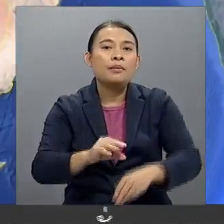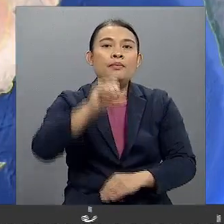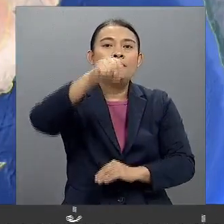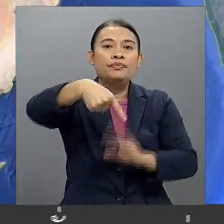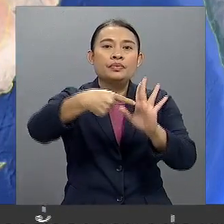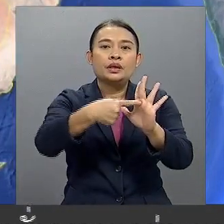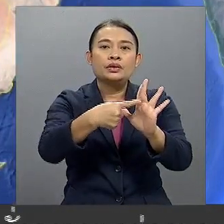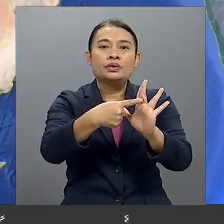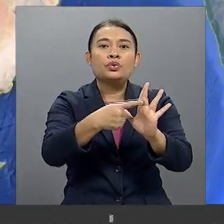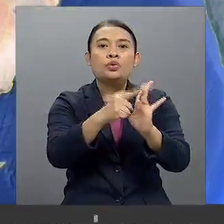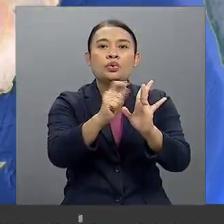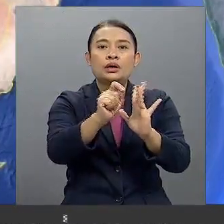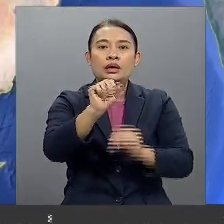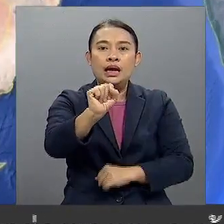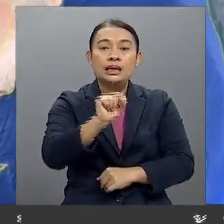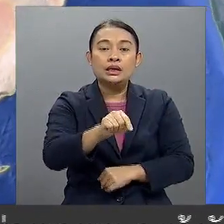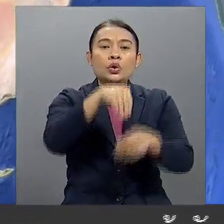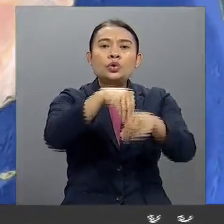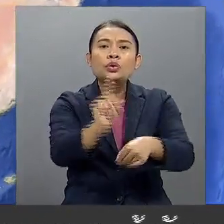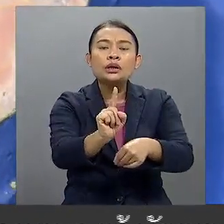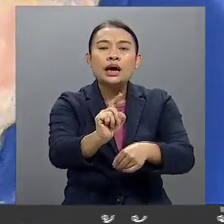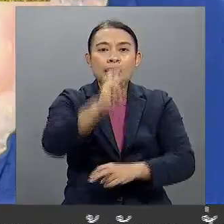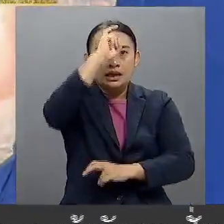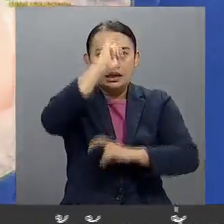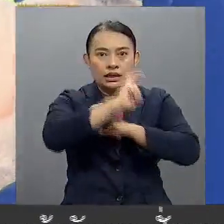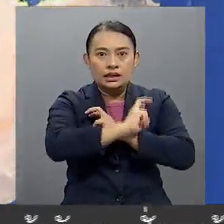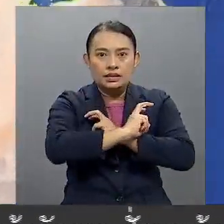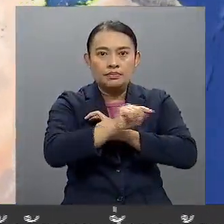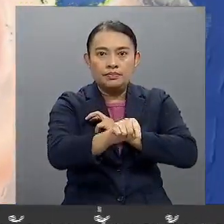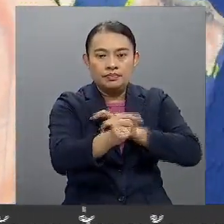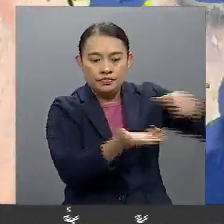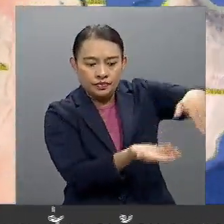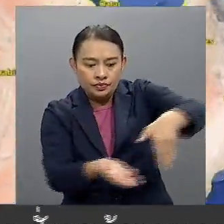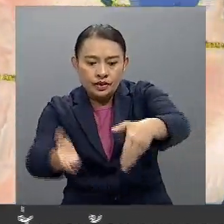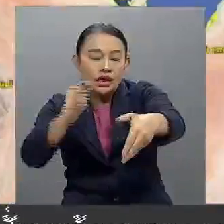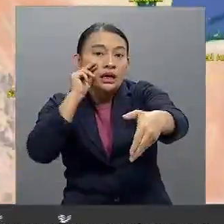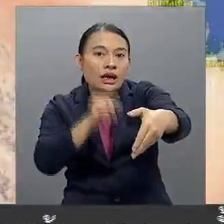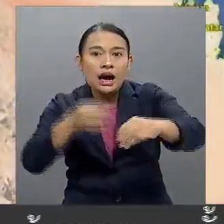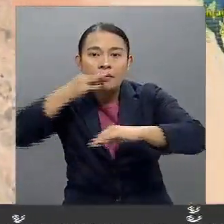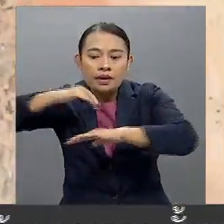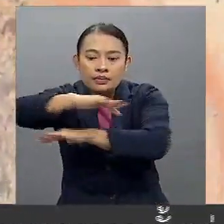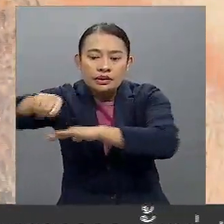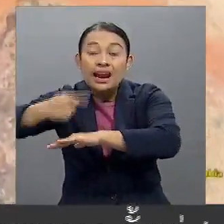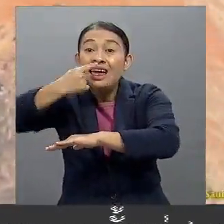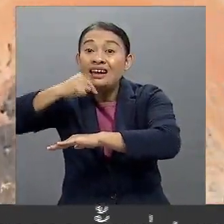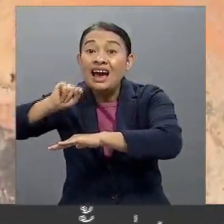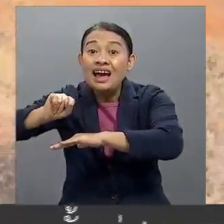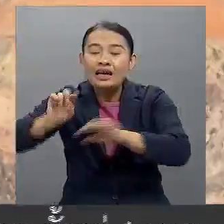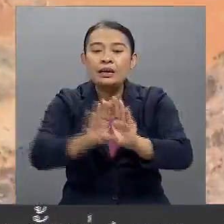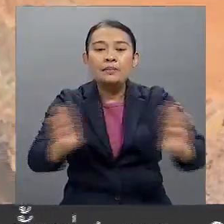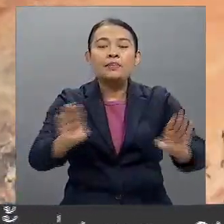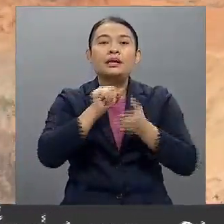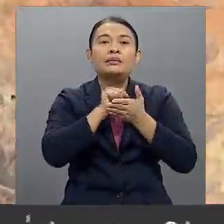คลองสั่เอ็นั้อยู่ในประเทศอียิปเป็นเส้ทางเชื่อมระห่างทะเลเมดิเตอร์เนี่นกัทะเลแงเปินให้บิการครั้งแรกใปี 18